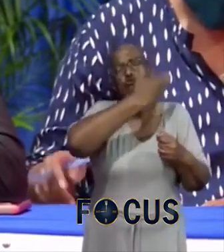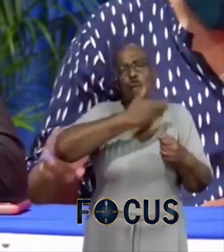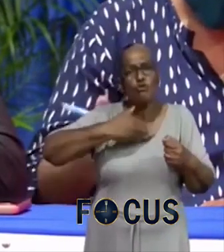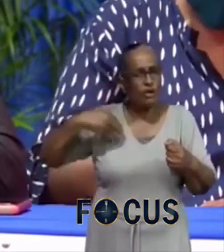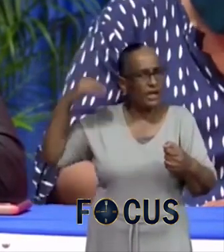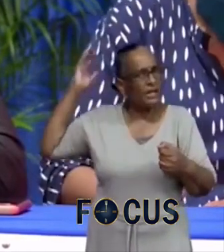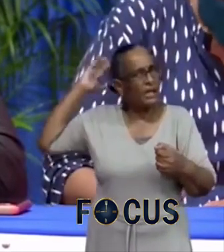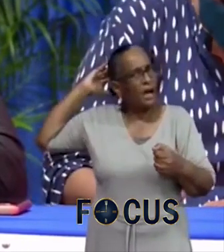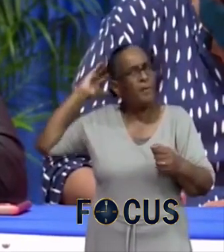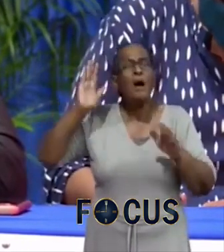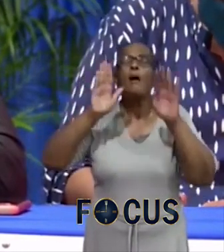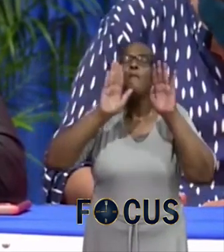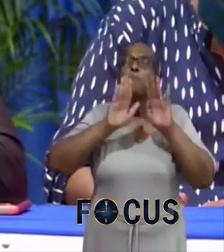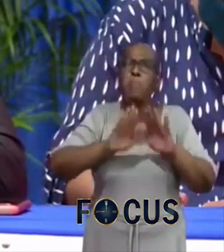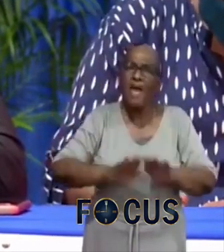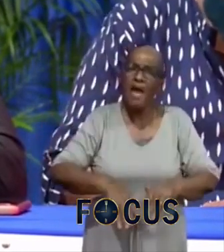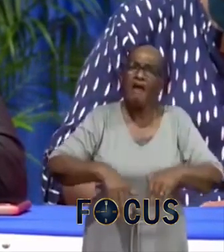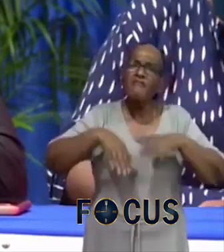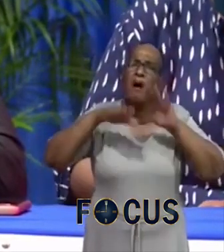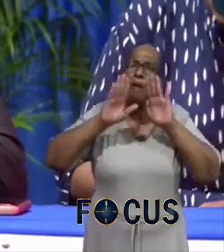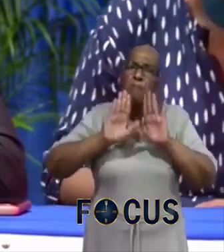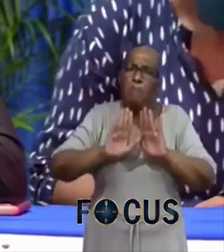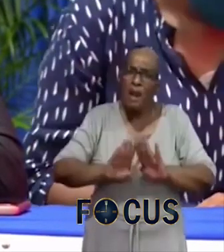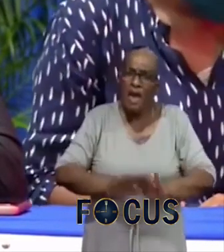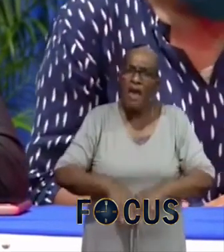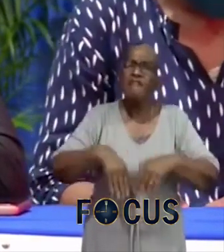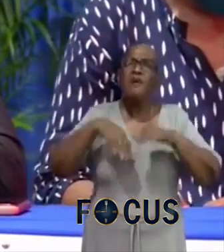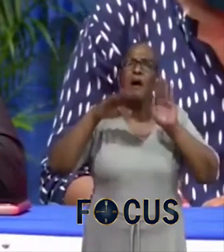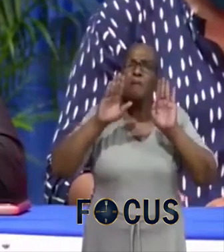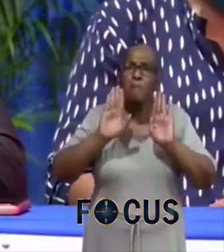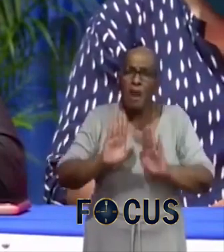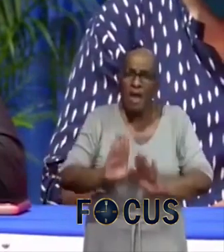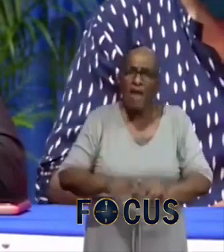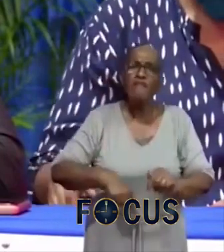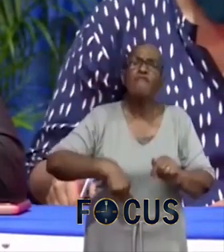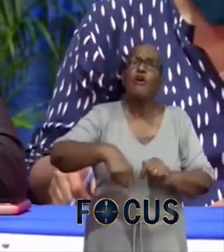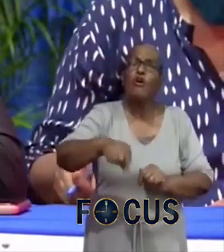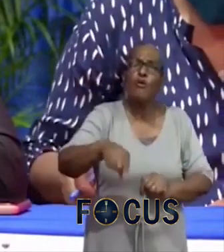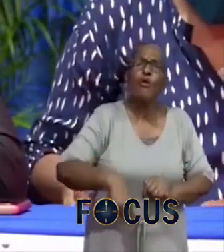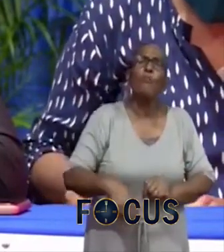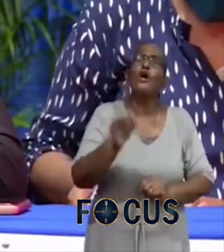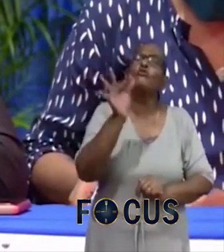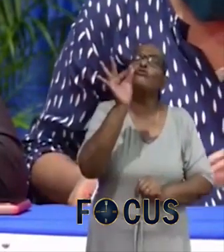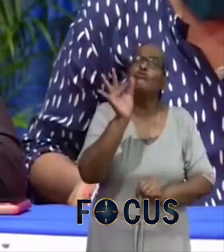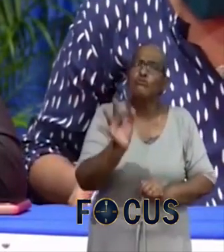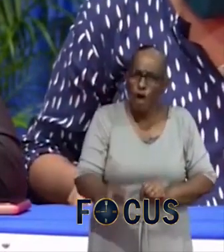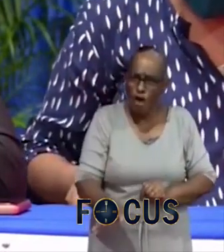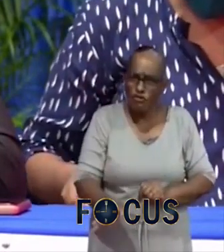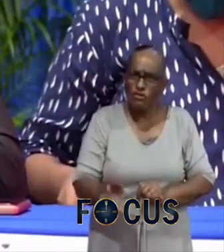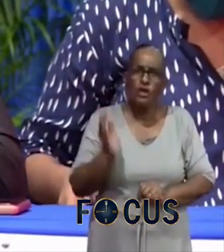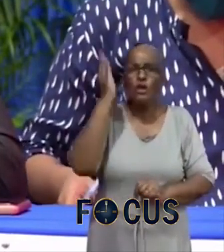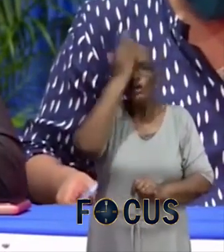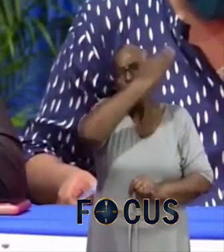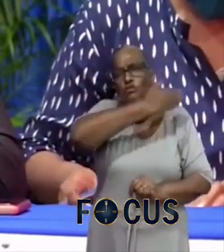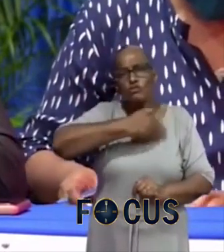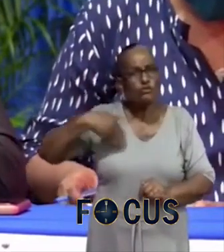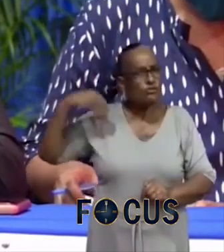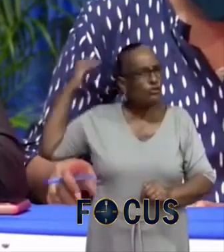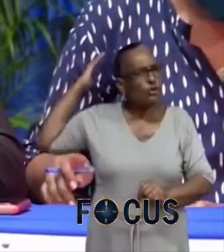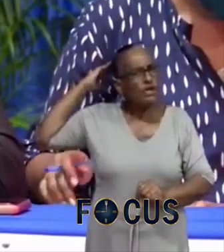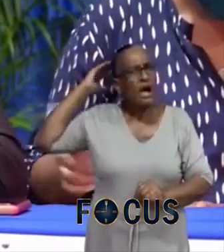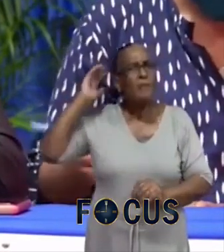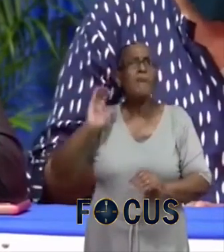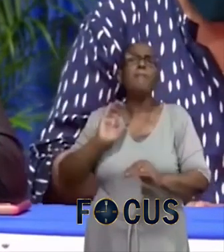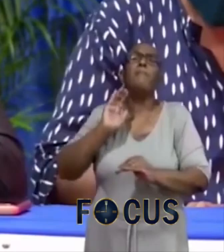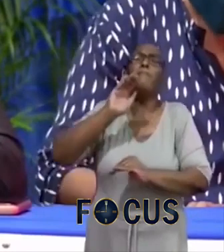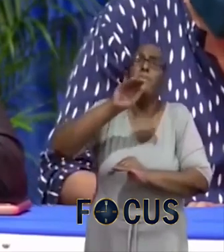Surinamers, blijven jullie voorlopig thuis. Surinamers, hou de regels in acht. Laten we de drempel niet